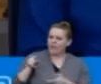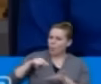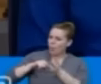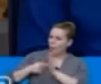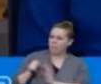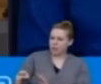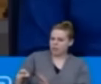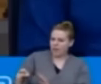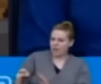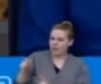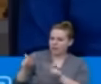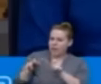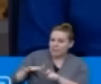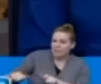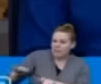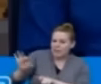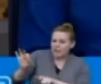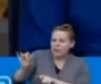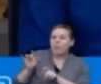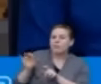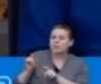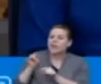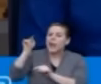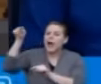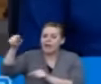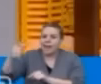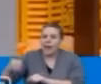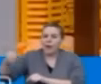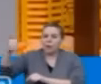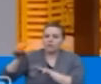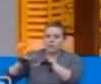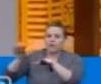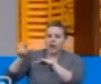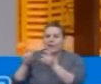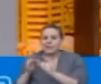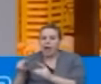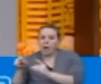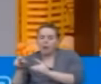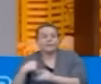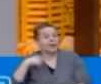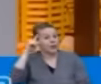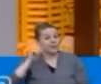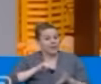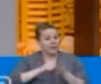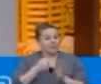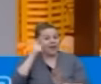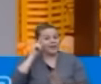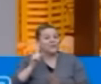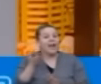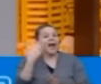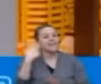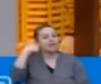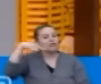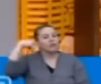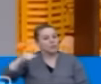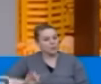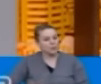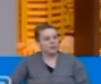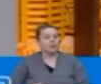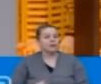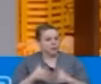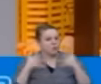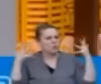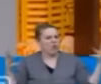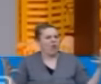המטרה, שאנשים בסביבה בעצם המטרה היא להגיע לראש הממשלה דרכו? אני לא יודע מה המטרה, אני רק יודע שכנראה הייתה שם שחיתות לא